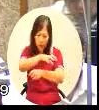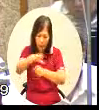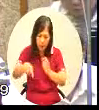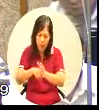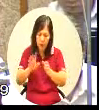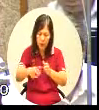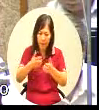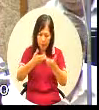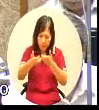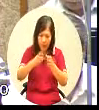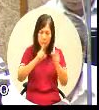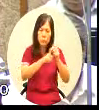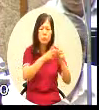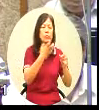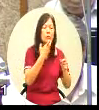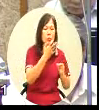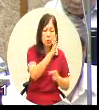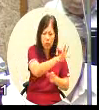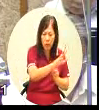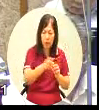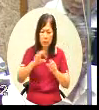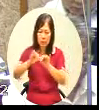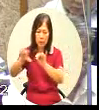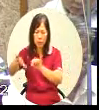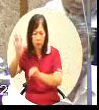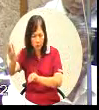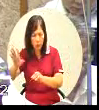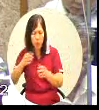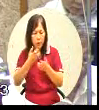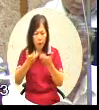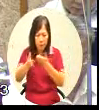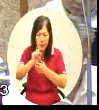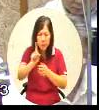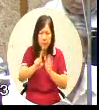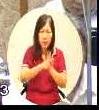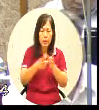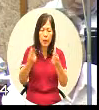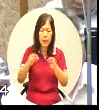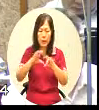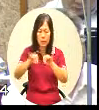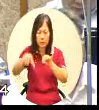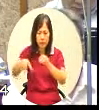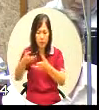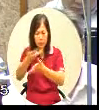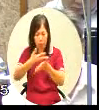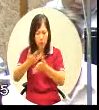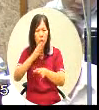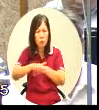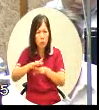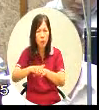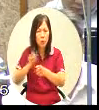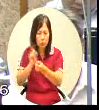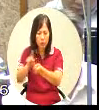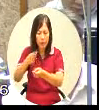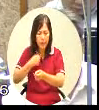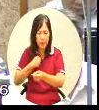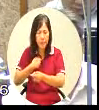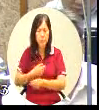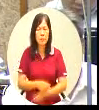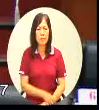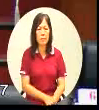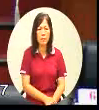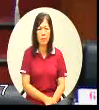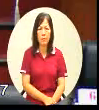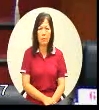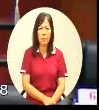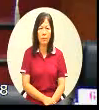界定是中央的或是地方的这个部分，当然我们持续也都会跟地方做一些沟通跟了解这样子。 好，谢谢哈。